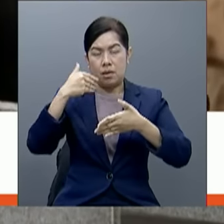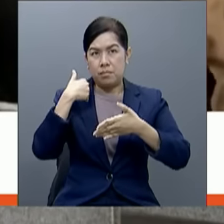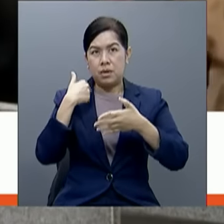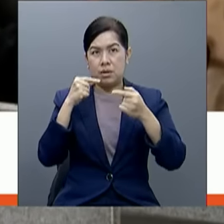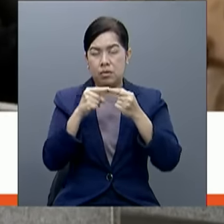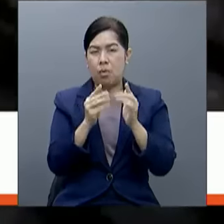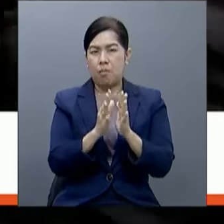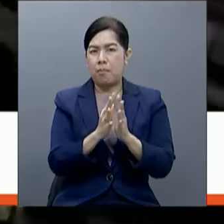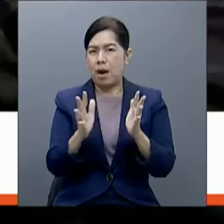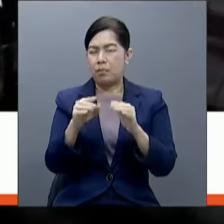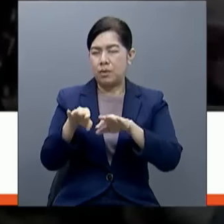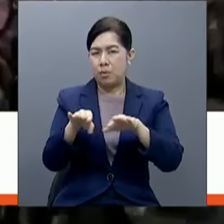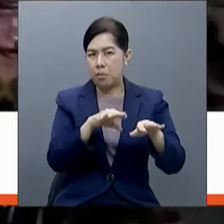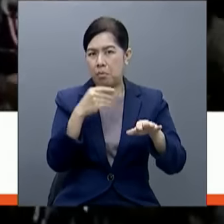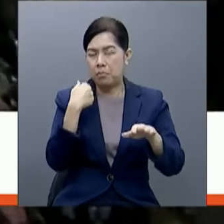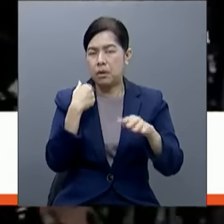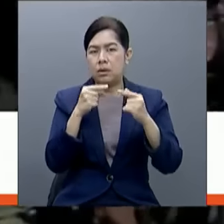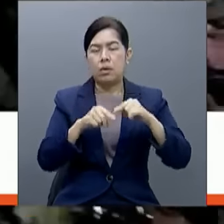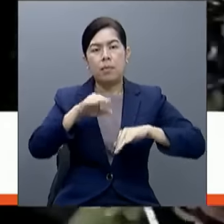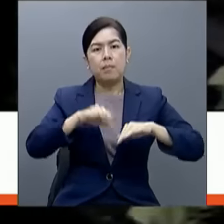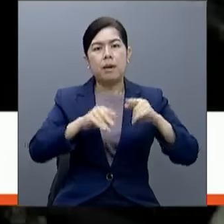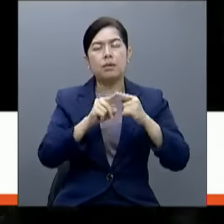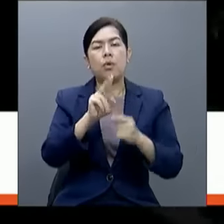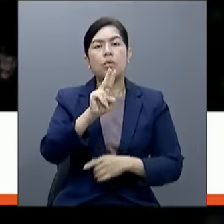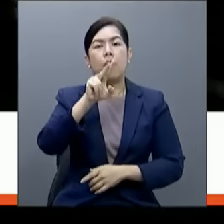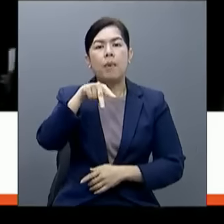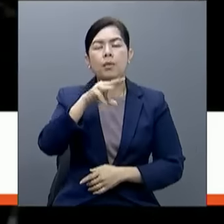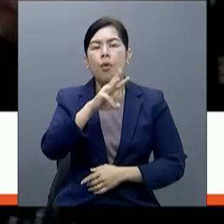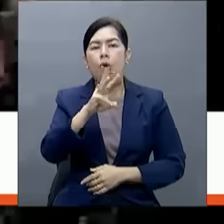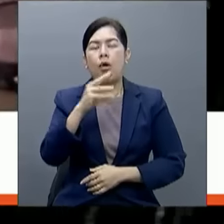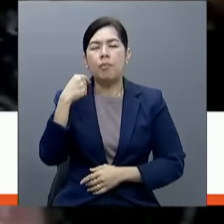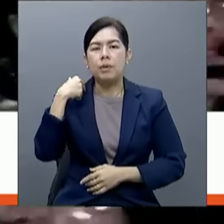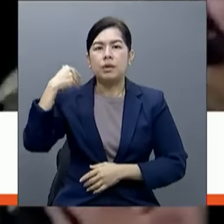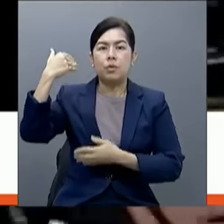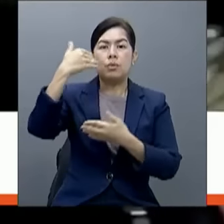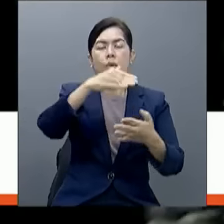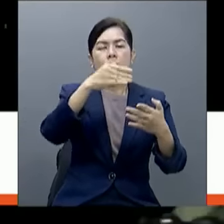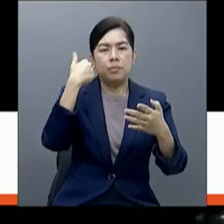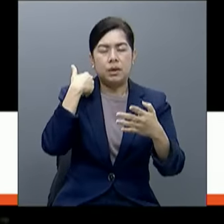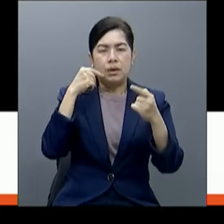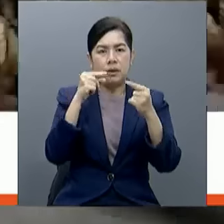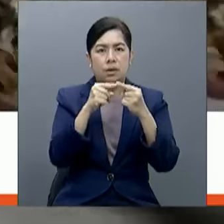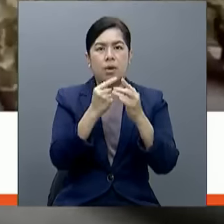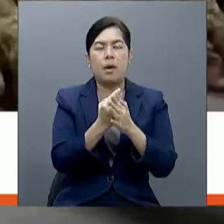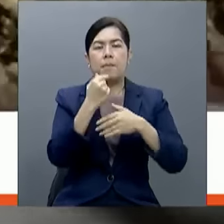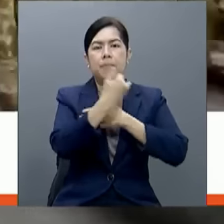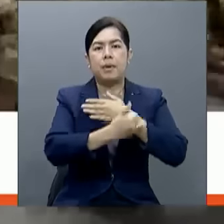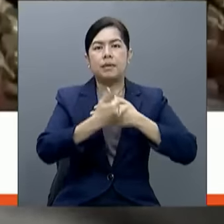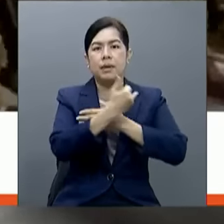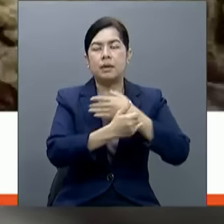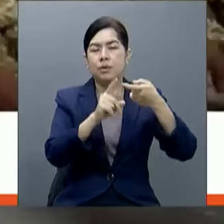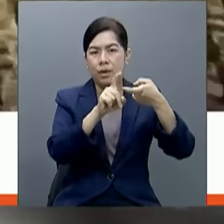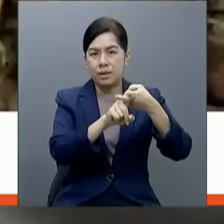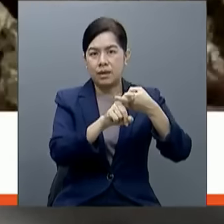และตอนนี้ทหารเกาหลีเหนือประมาณ 2,600 นายถูกส่งเข้าไปประจำการในเมืองครูสของรัสเซียแล้วนะคะซึ่งเป็นจุด